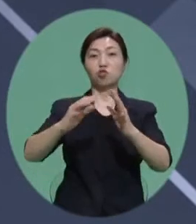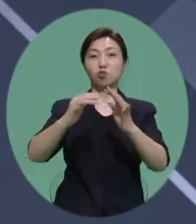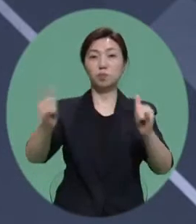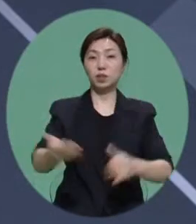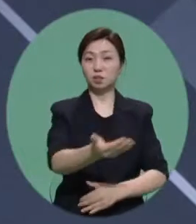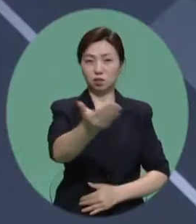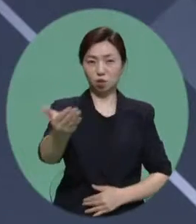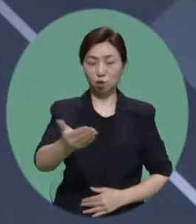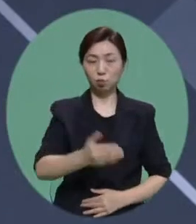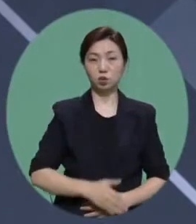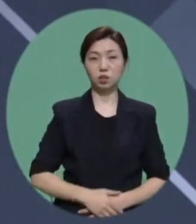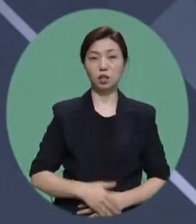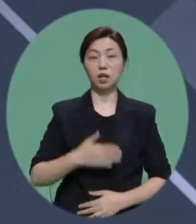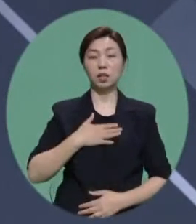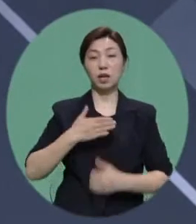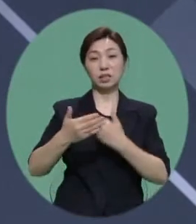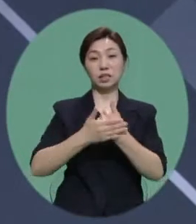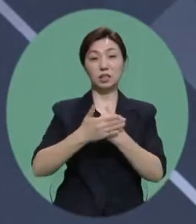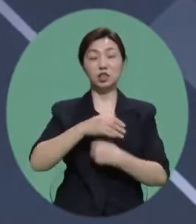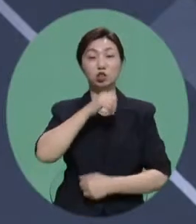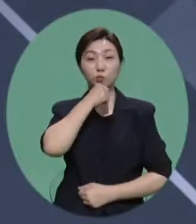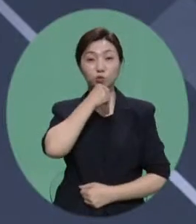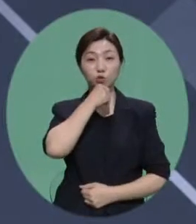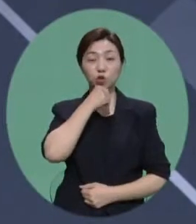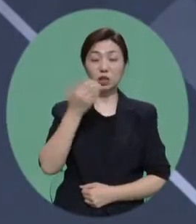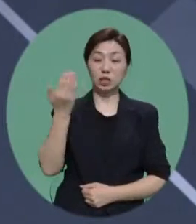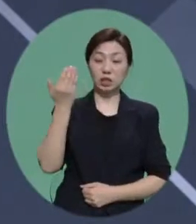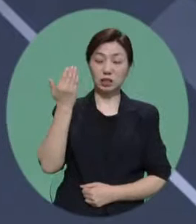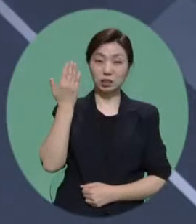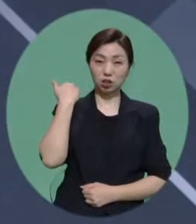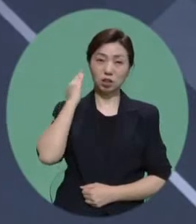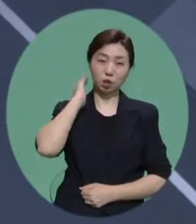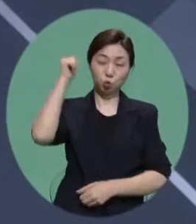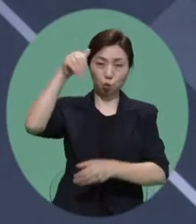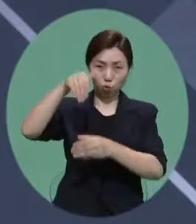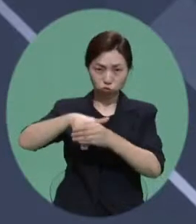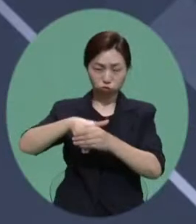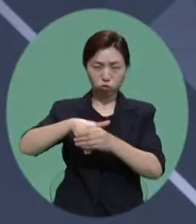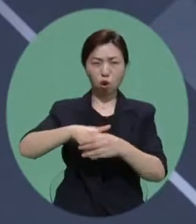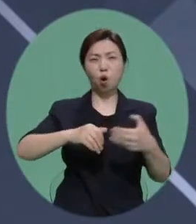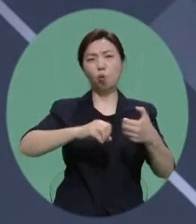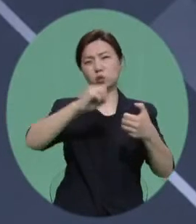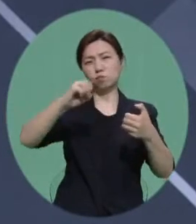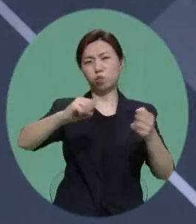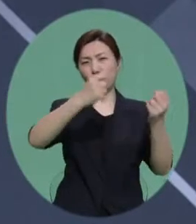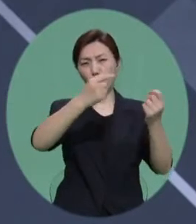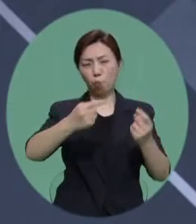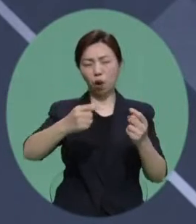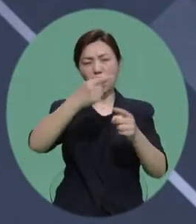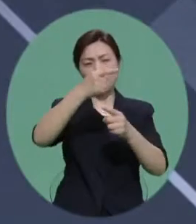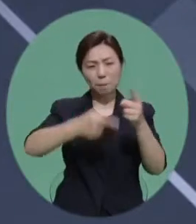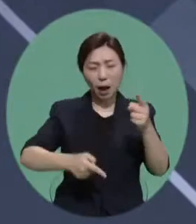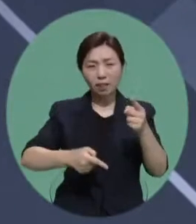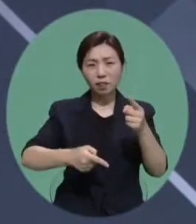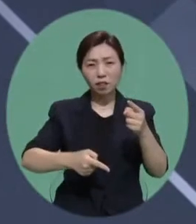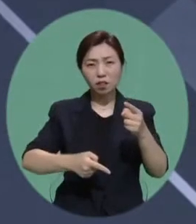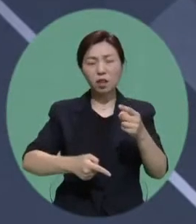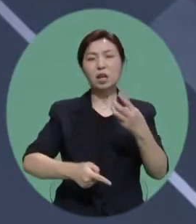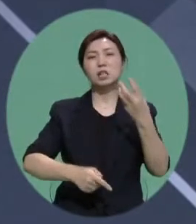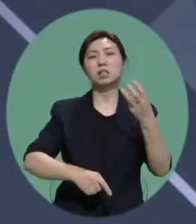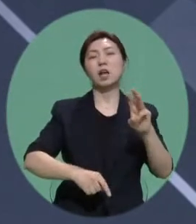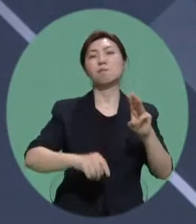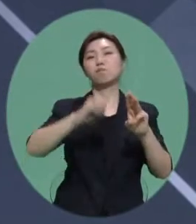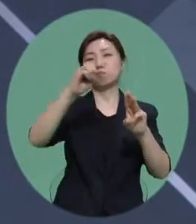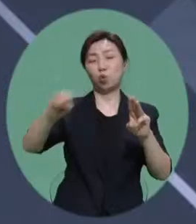여러분 아 제 지지율이 지난 대선 절반인 3% 수준 입니다 솔직히 3배 더 받아서